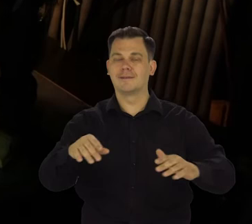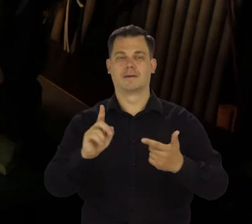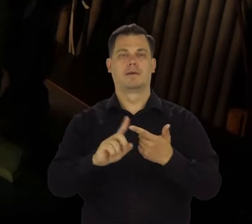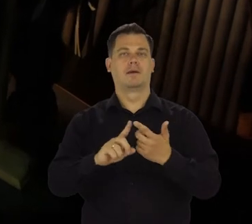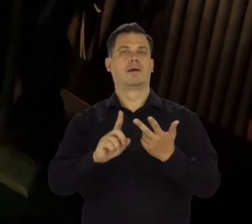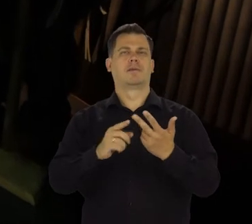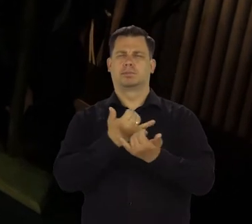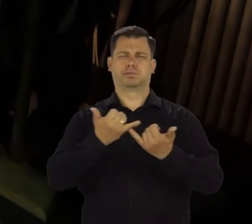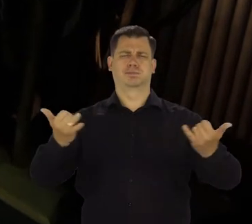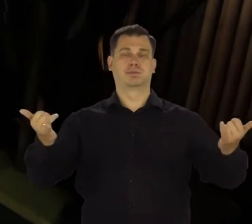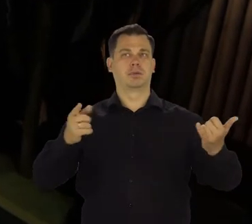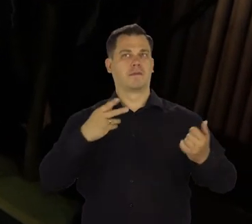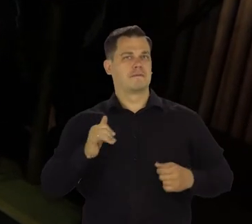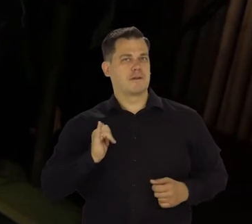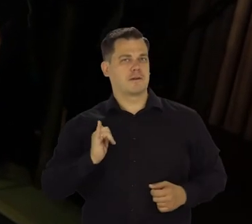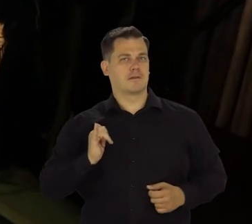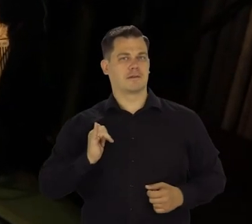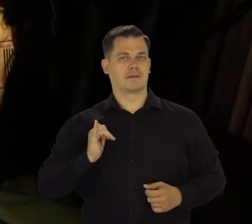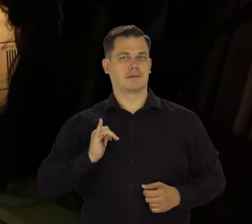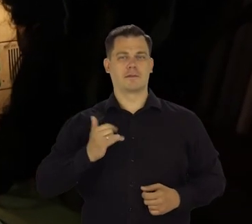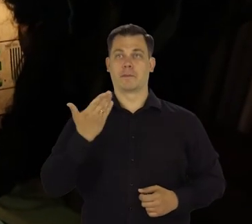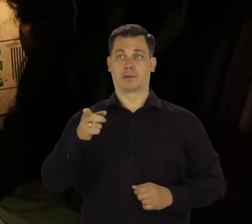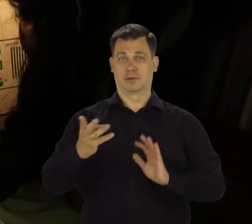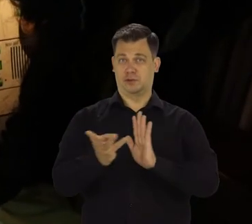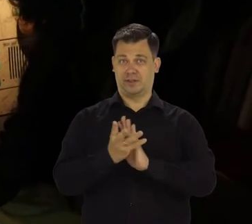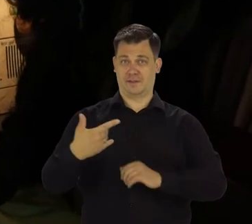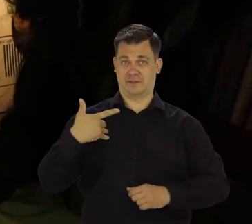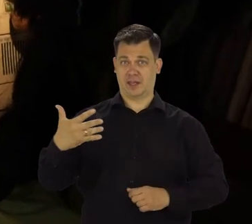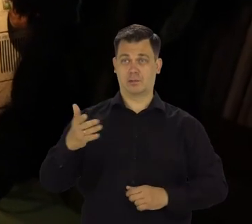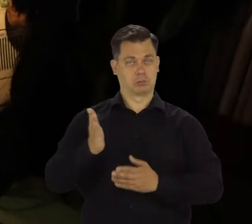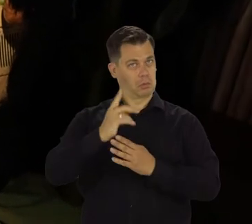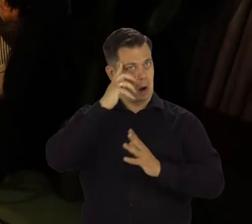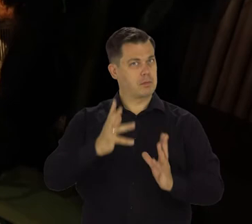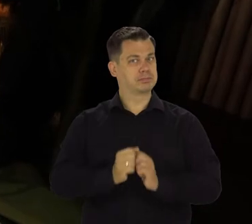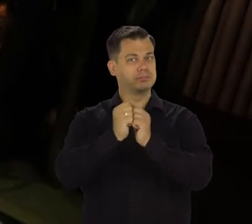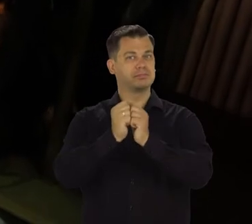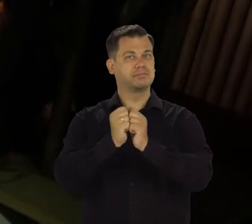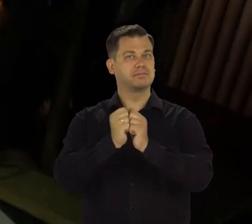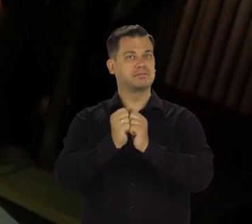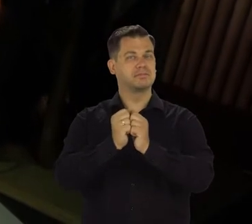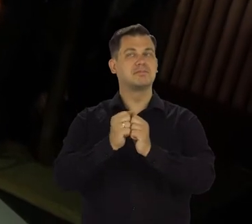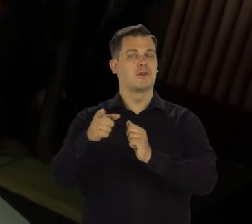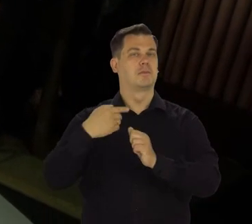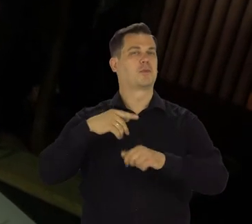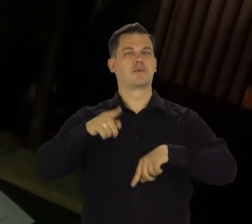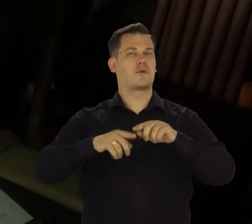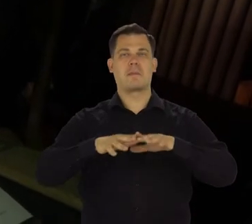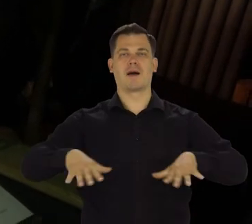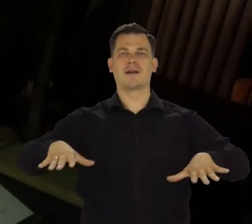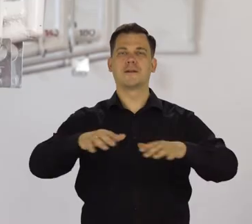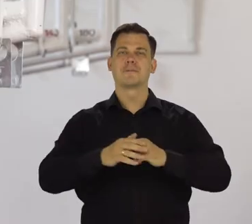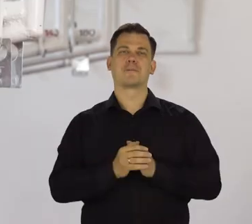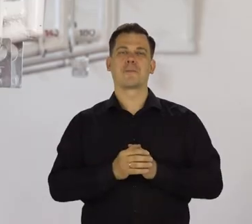jak właśnie te wszystkie udogodnienia, które w końcu wieku XIX już były pewnego rodzaju normą w tego rodzaju